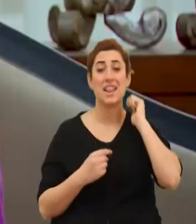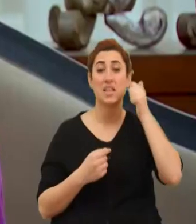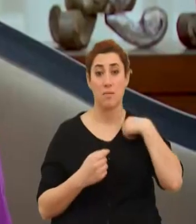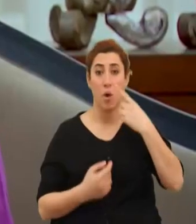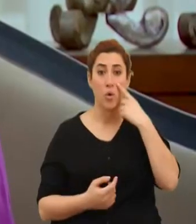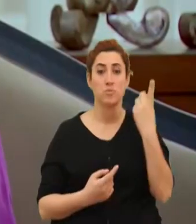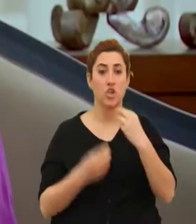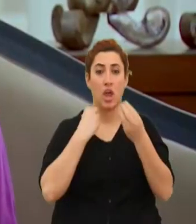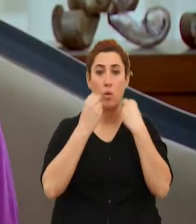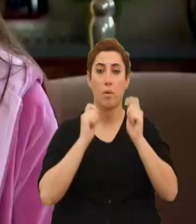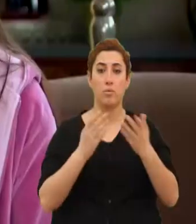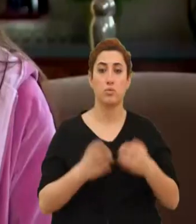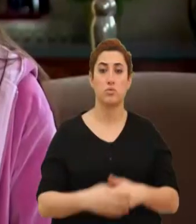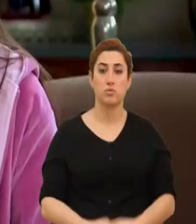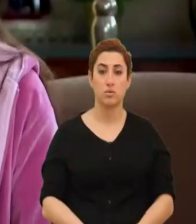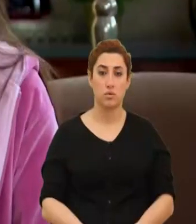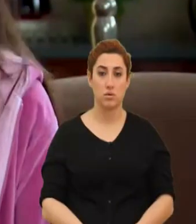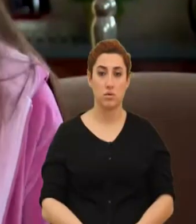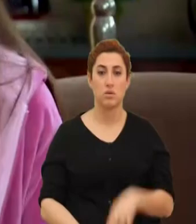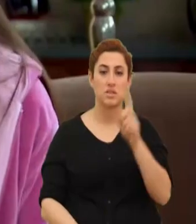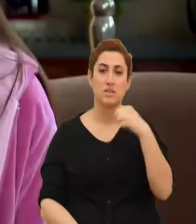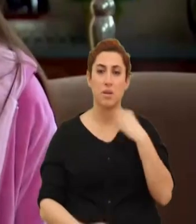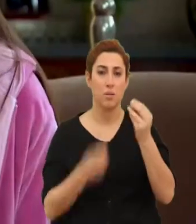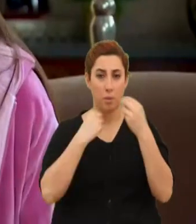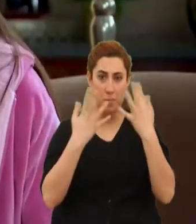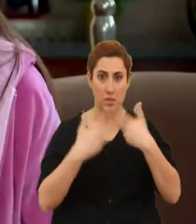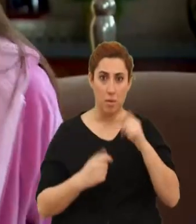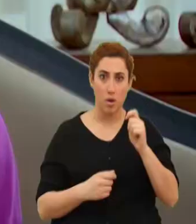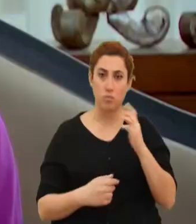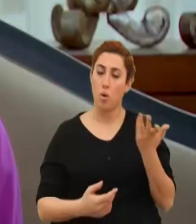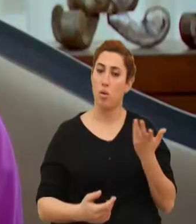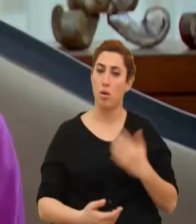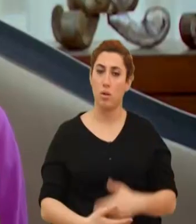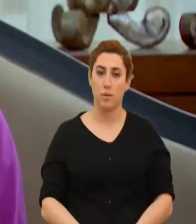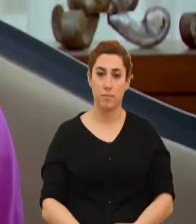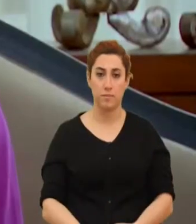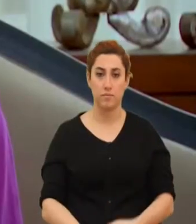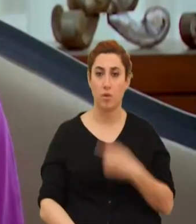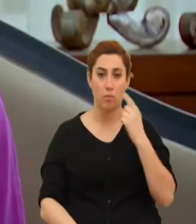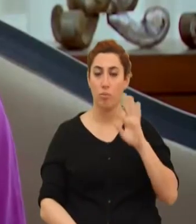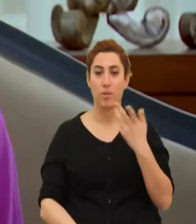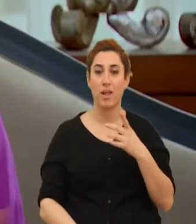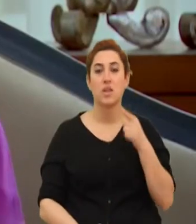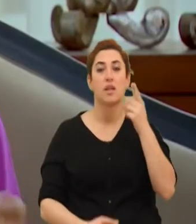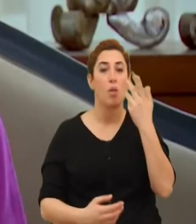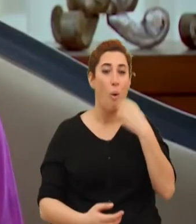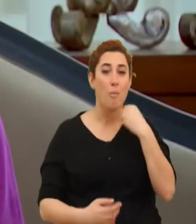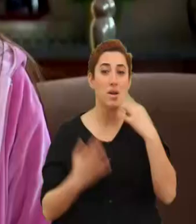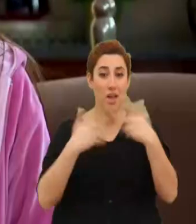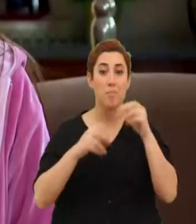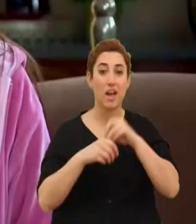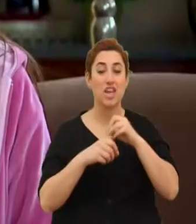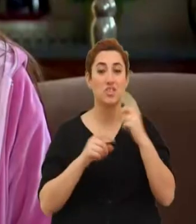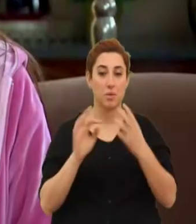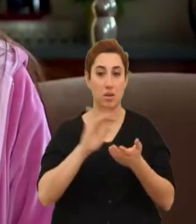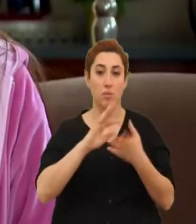zaman görsek bir şeyler tıkınıyorsun. Ya siz benim lokmalarımı mı sayıyorsunuz canım Allah Allah? Bu ne mümkün hayatım? Senin lokmalarını saymak için